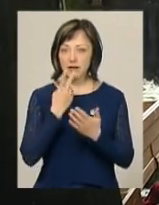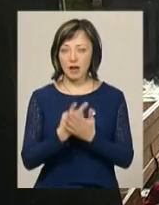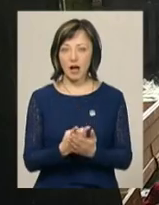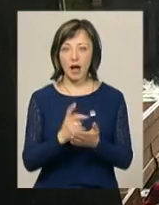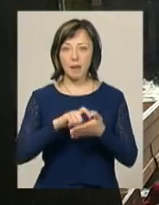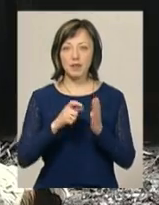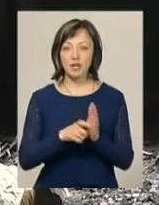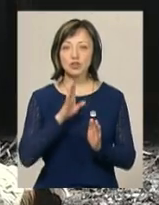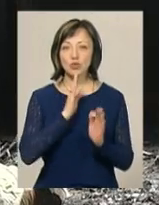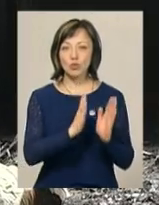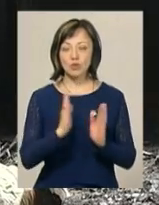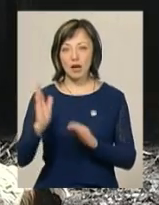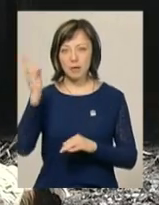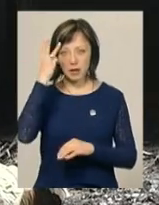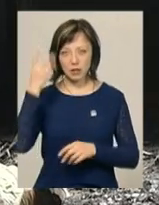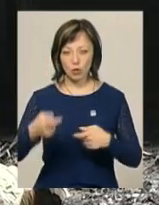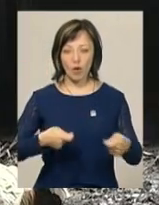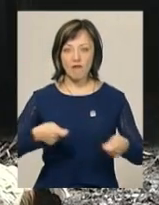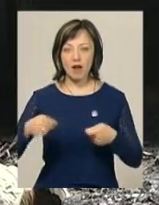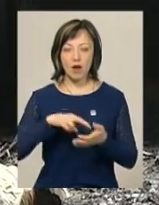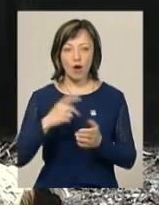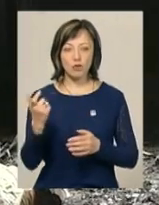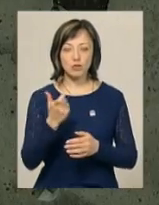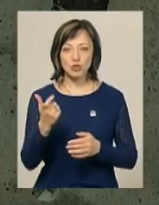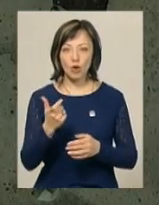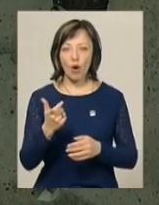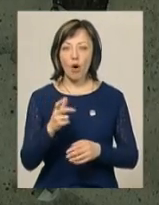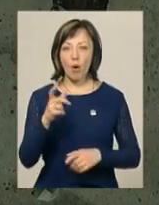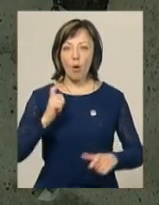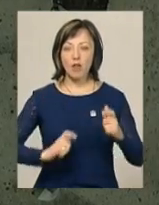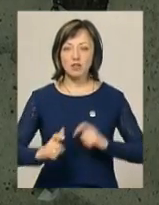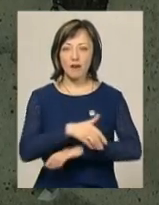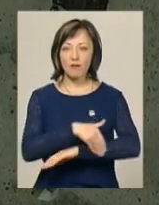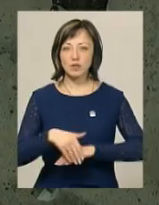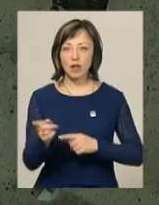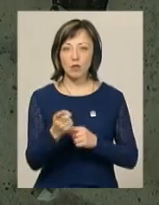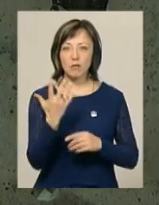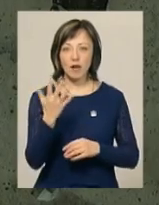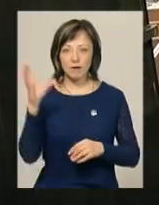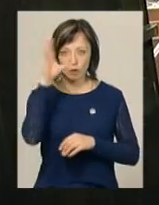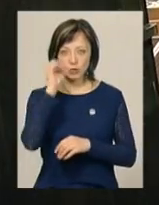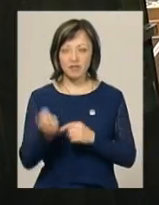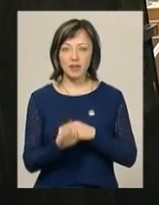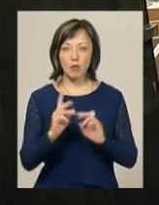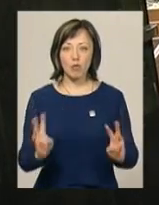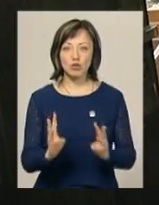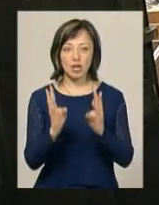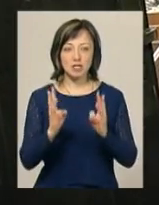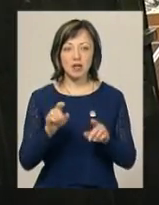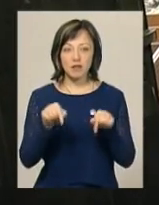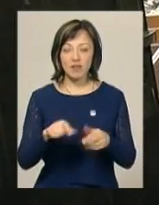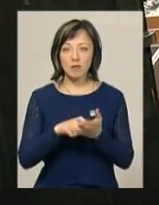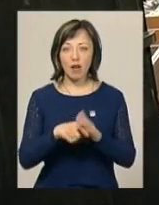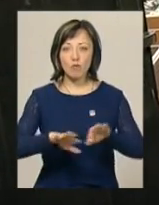жіночого гуртожитку Хмельницького торговельно-економічного коледжу на вулиці Тернопільський, 5, де вночі виникла пожежа. На момент займання в